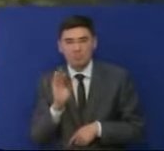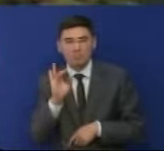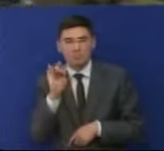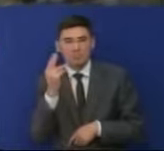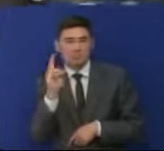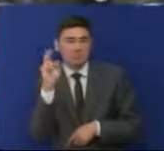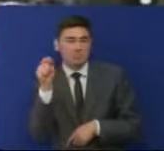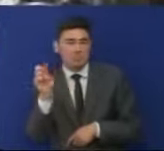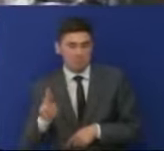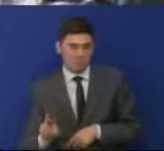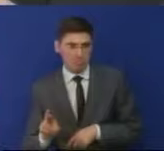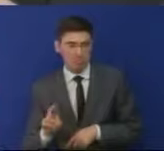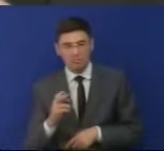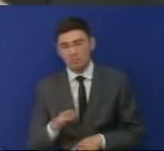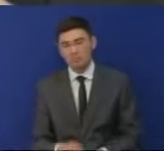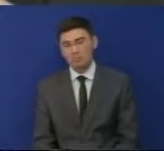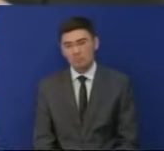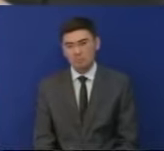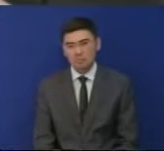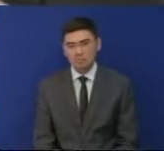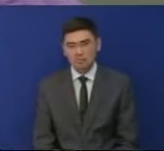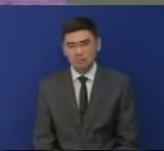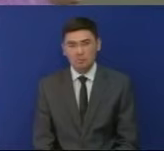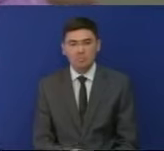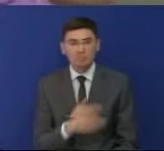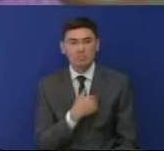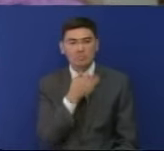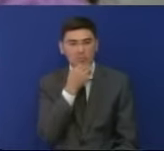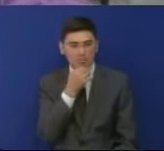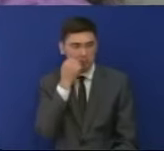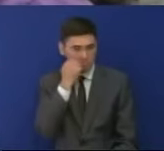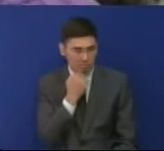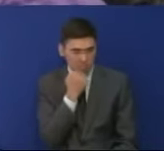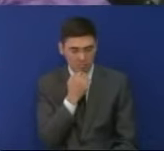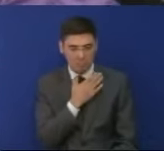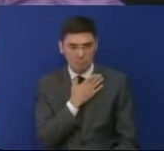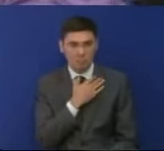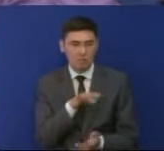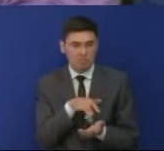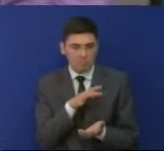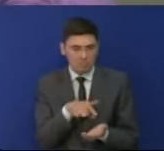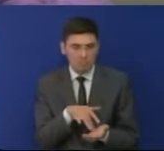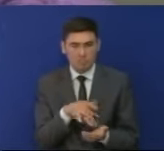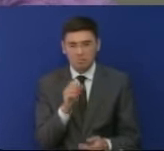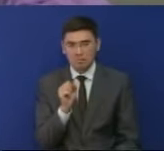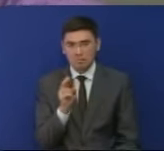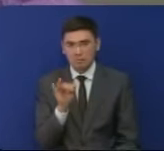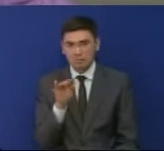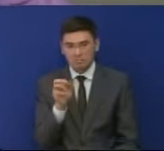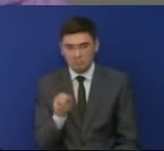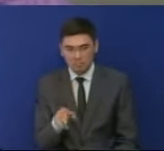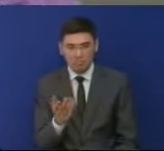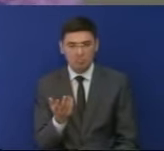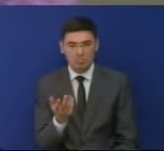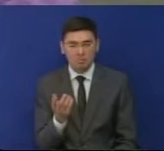и нашу страну на мировых аренах. Хочу сказать спасибо огромное моему городу, акимату, за то, что